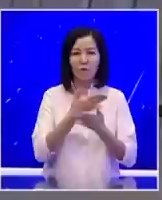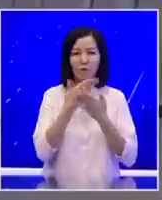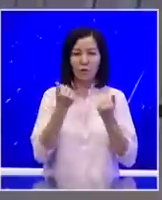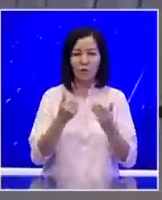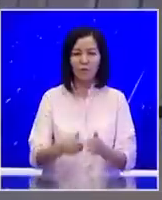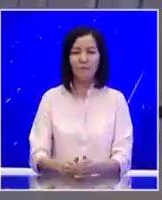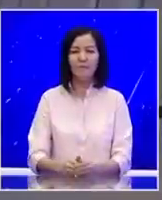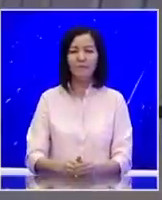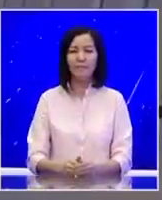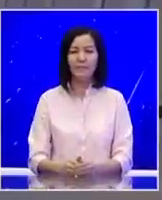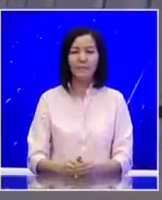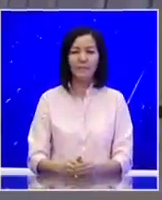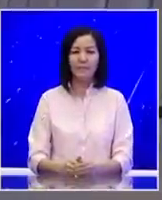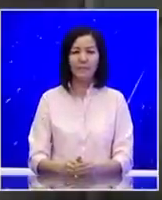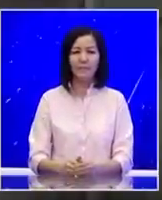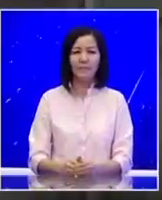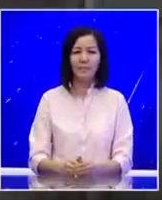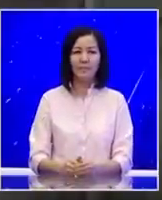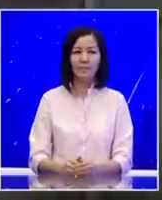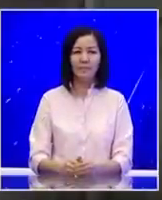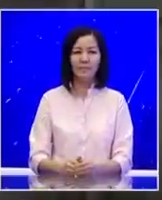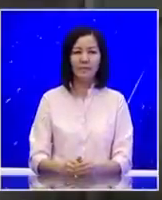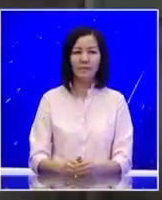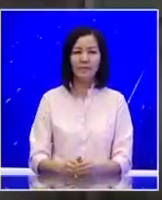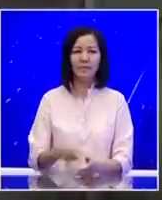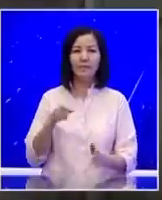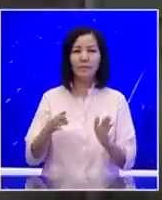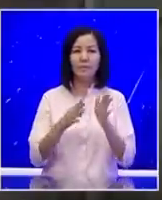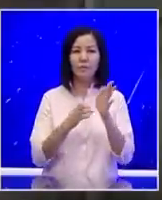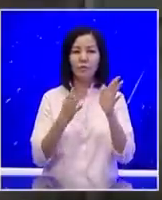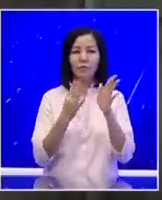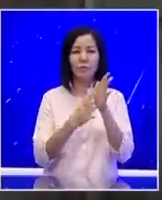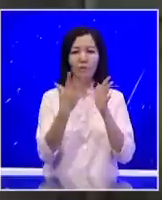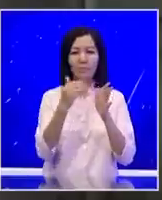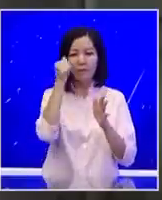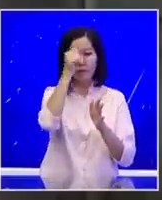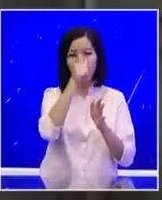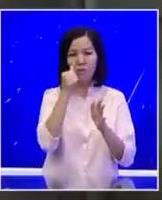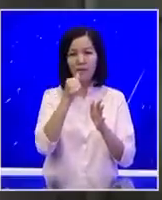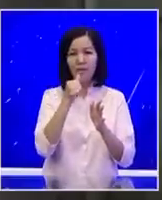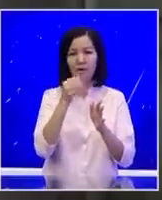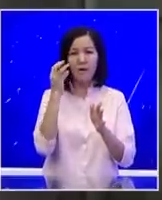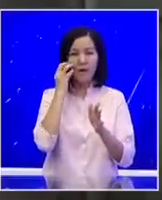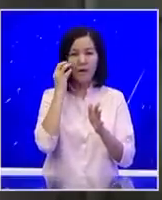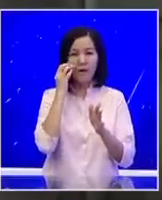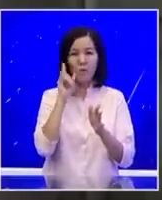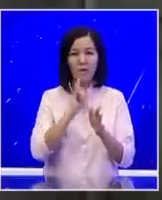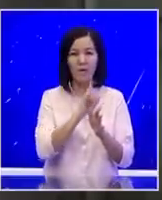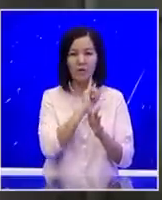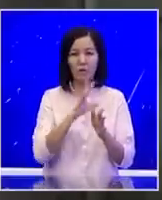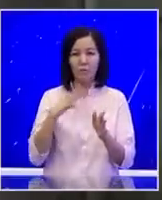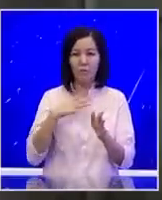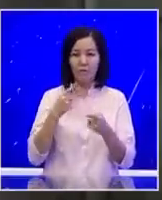сала мамандары. Олардың біреуі 1995 жылғы аяғы ауыр келіншек. Қазір